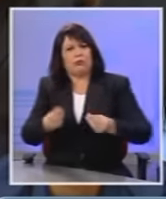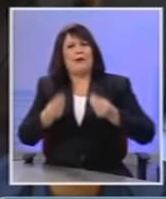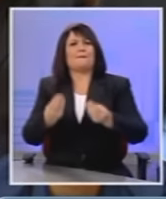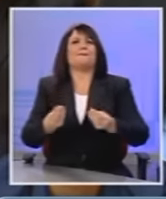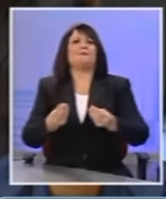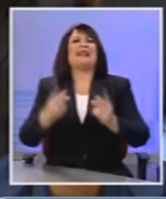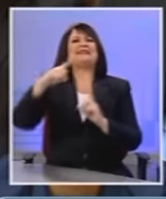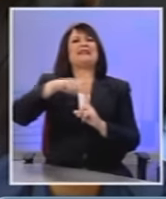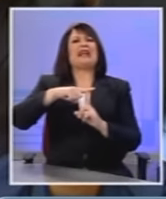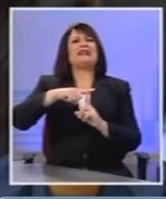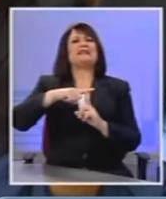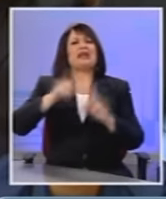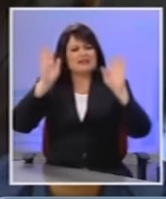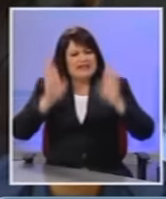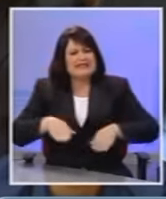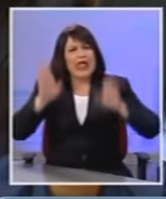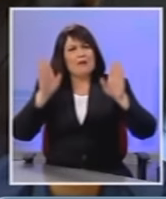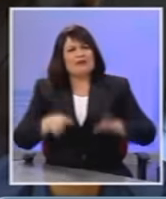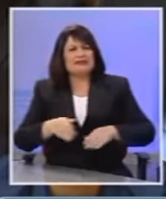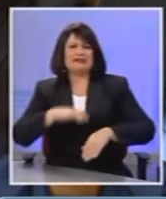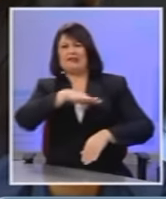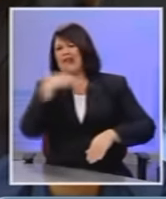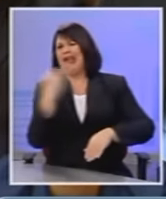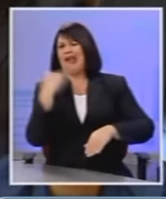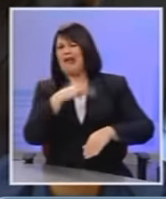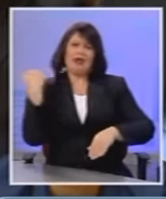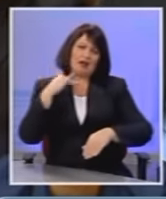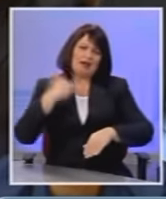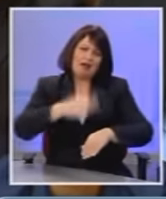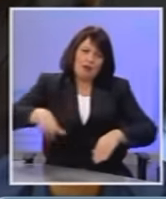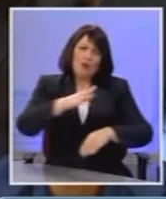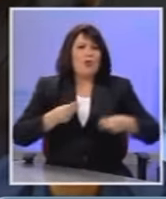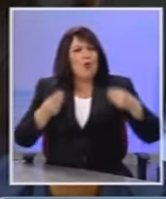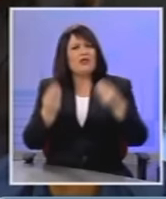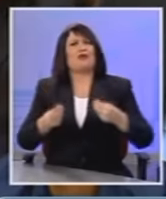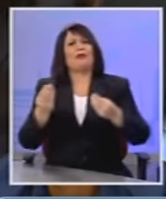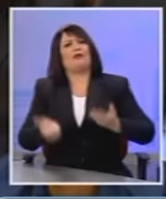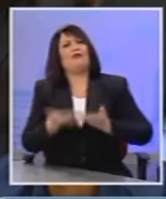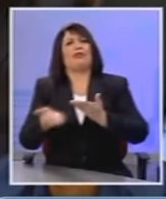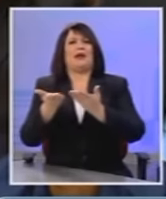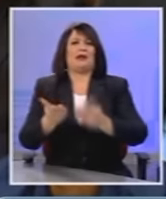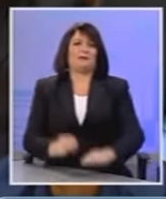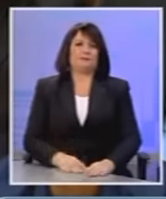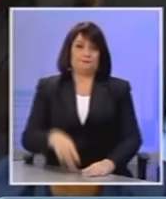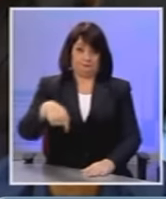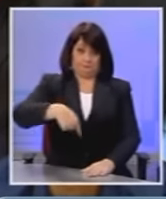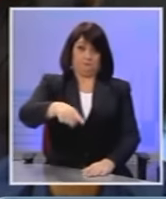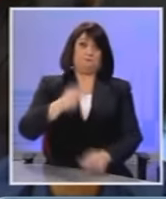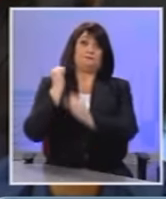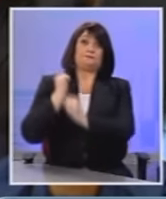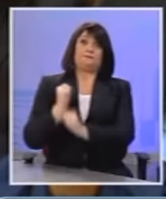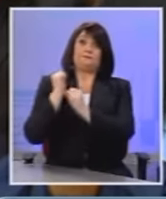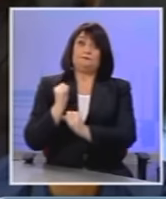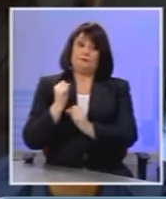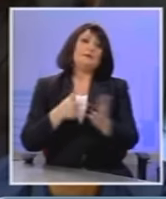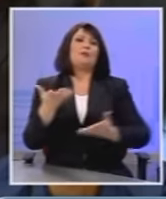λεγόμενους τζιχαντιστές, οι οποίοι αποκεφαλίζουν ανθρώπους. Θα έλθει εντός του Ιανουαρίου, περιέχεται ήδη